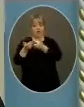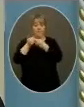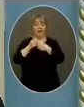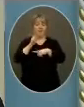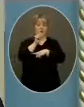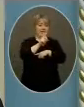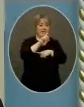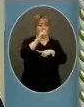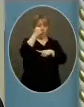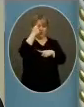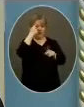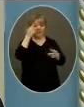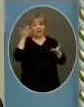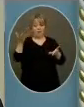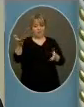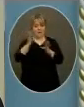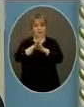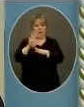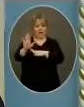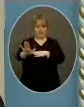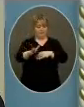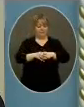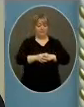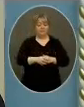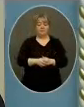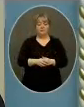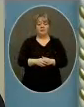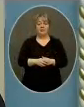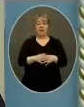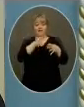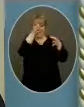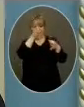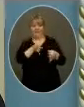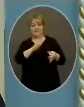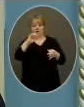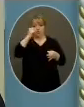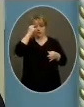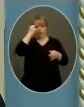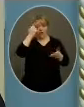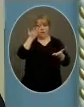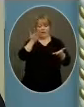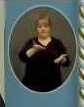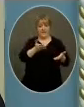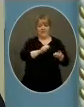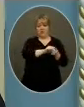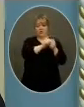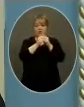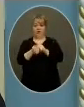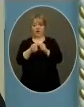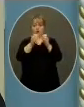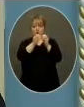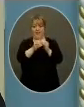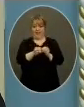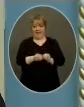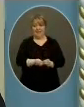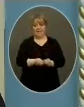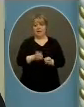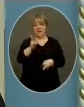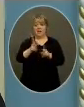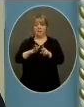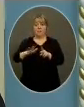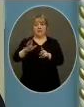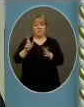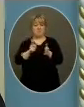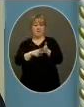gouvernement. Voici le problème de M. Boucher. Avec la décision du gouvernement de passer au mode numérique des milliers de gens qui n'ont plus la